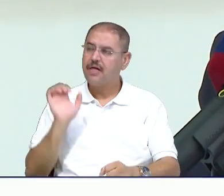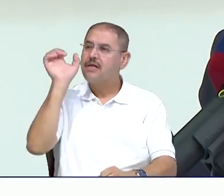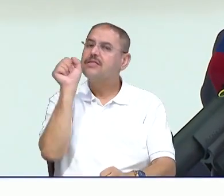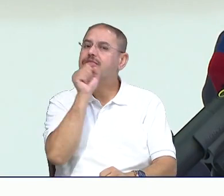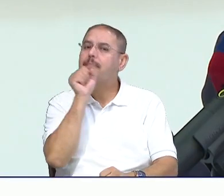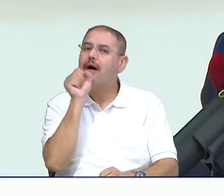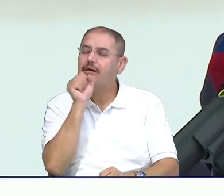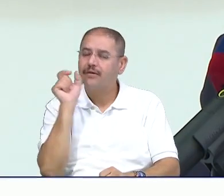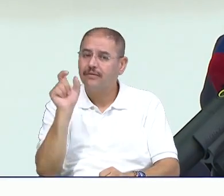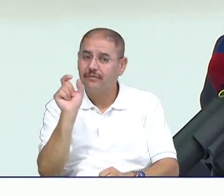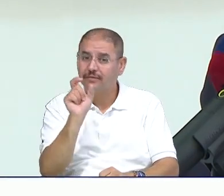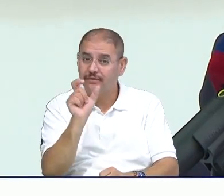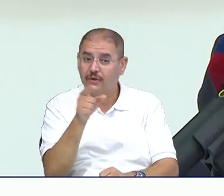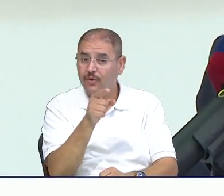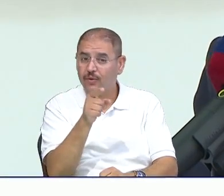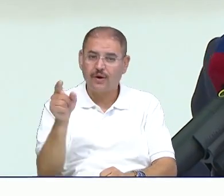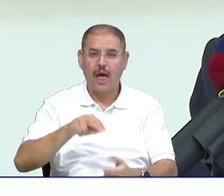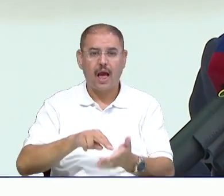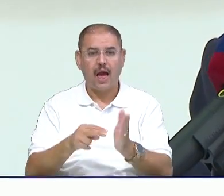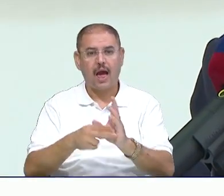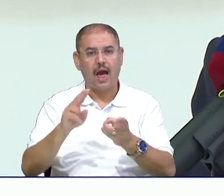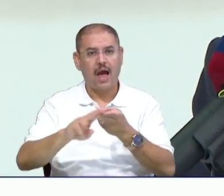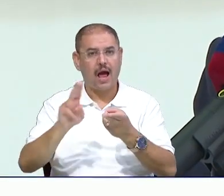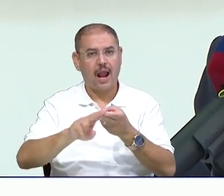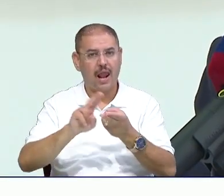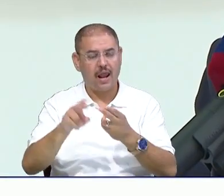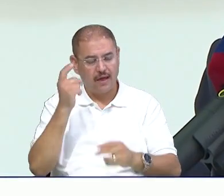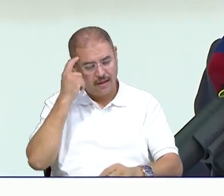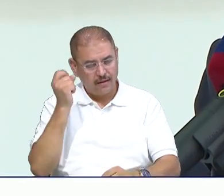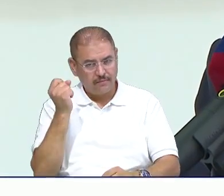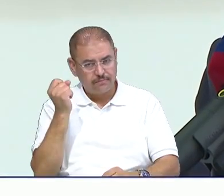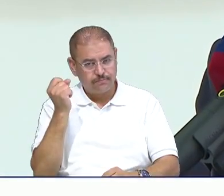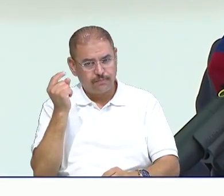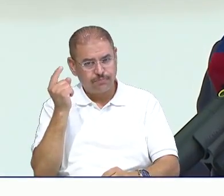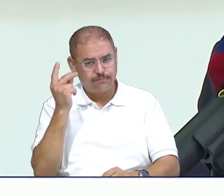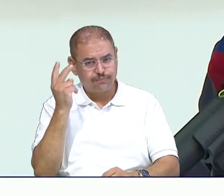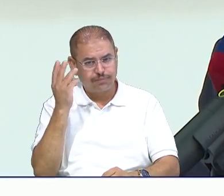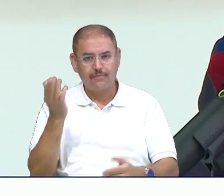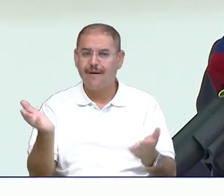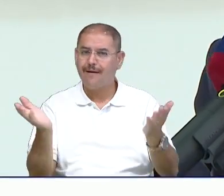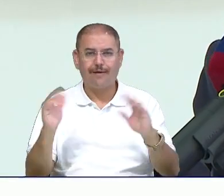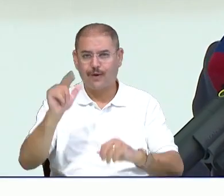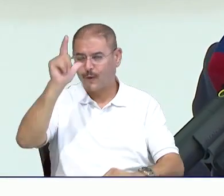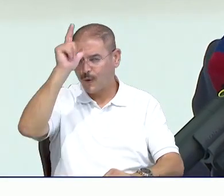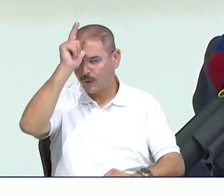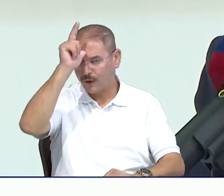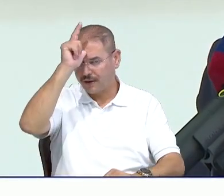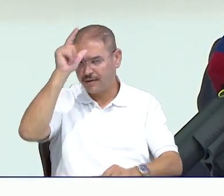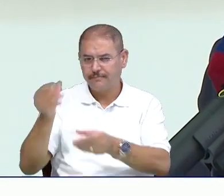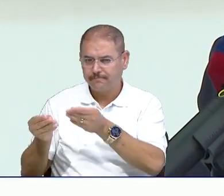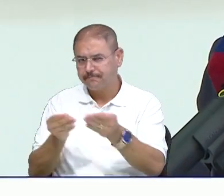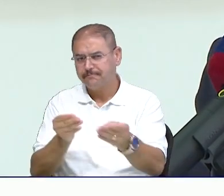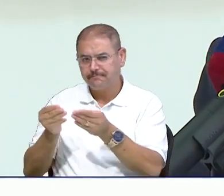وتبنى الحزب في هذا السياق حلولاً ومبادرات تستجيب لمعطيات الحالة الأردنية وظروفها،